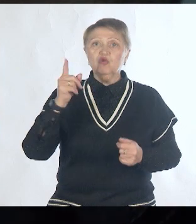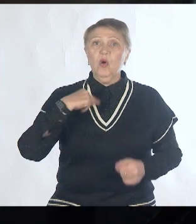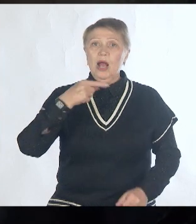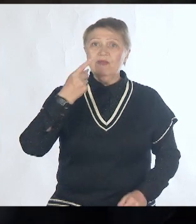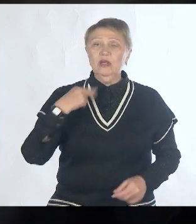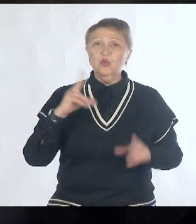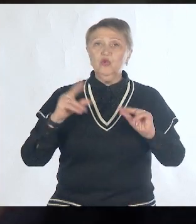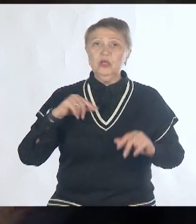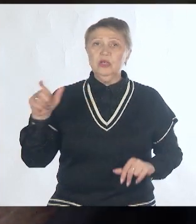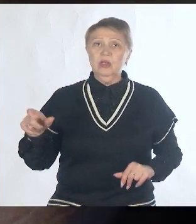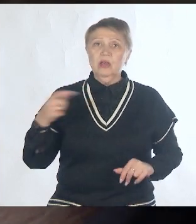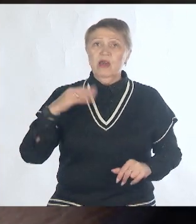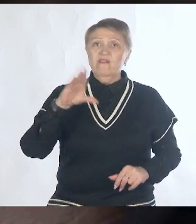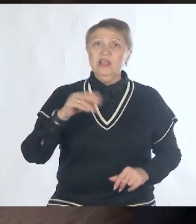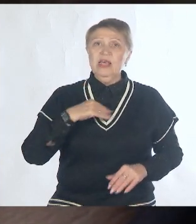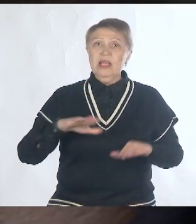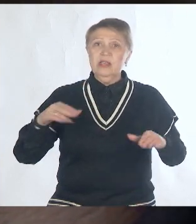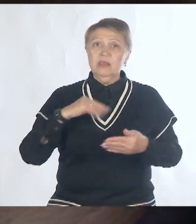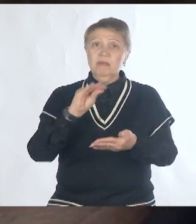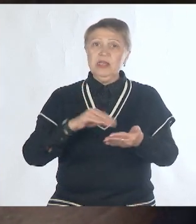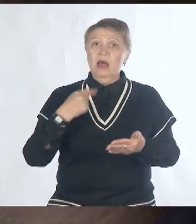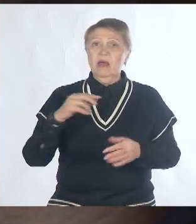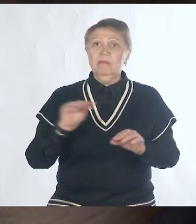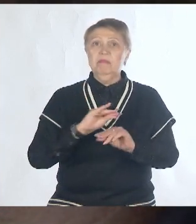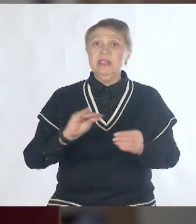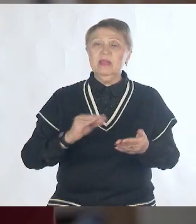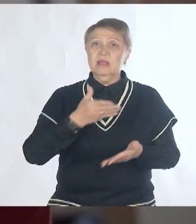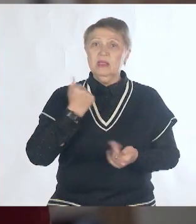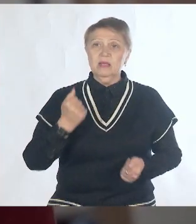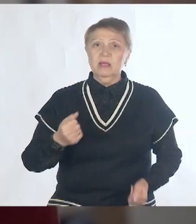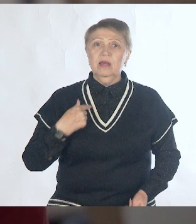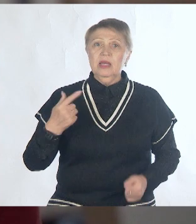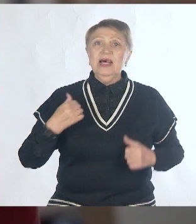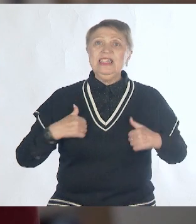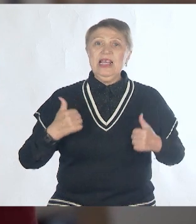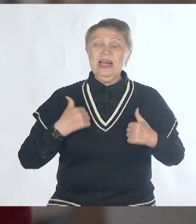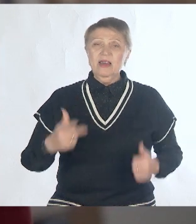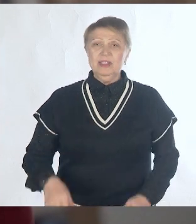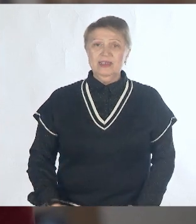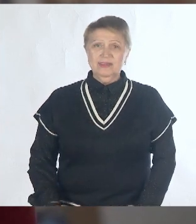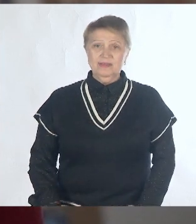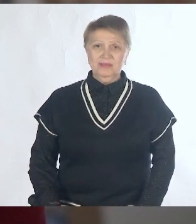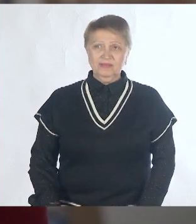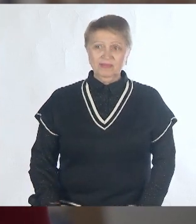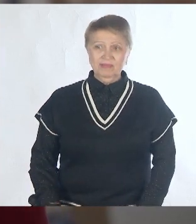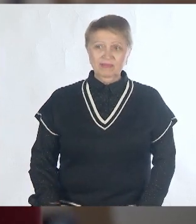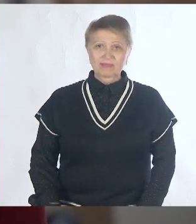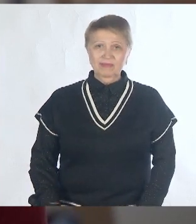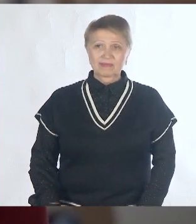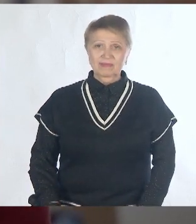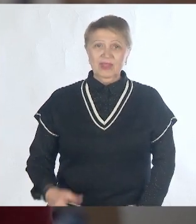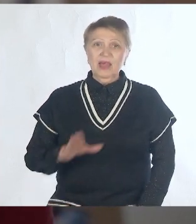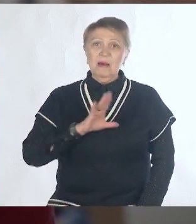все писали я не писал и она платила ну я стараюсь а открытый